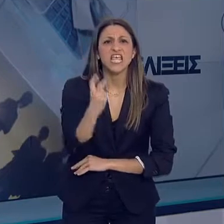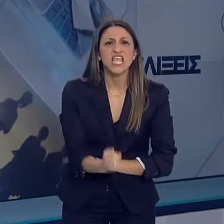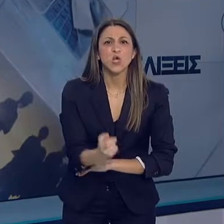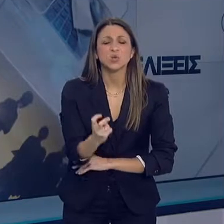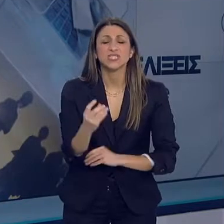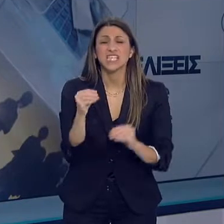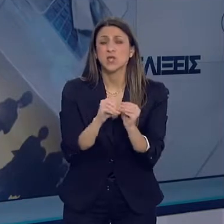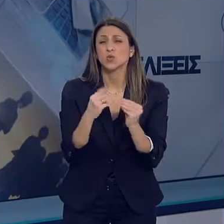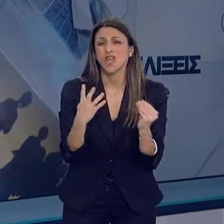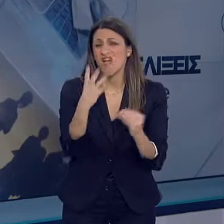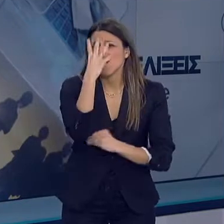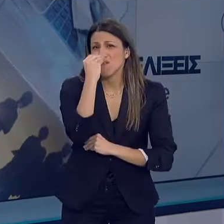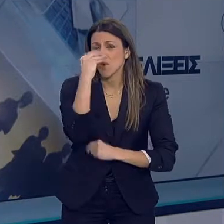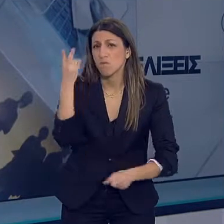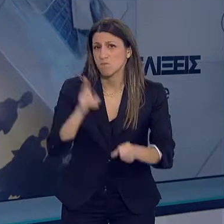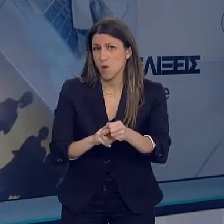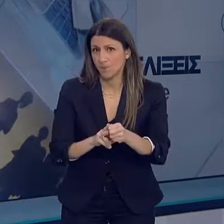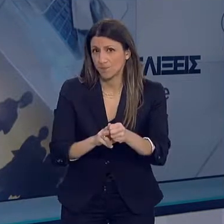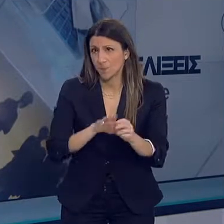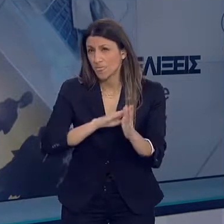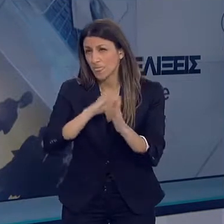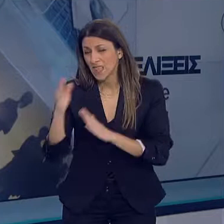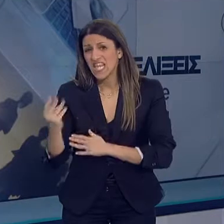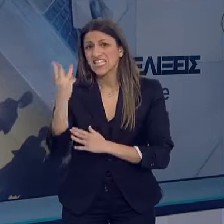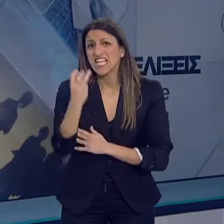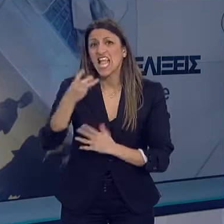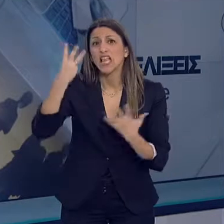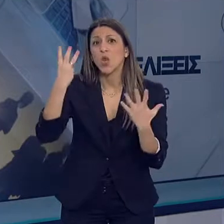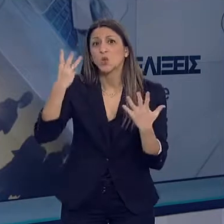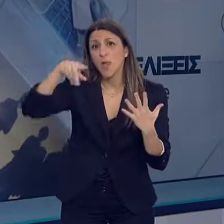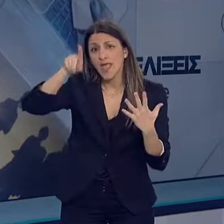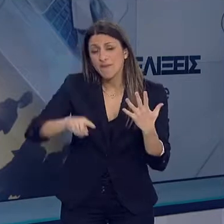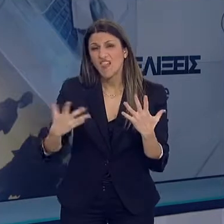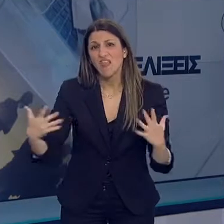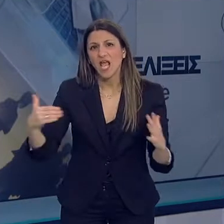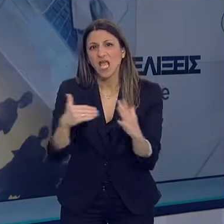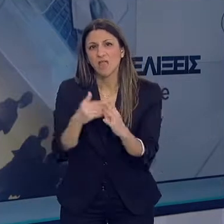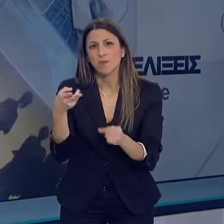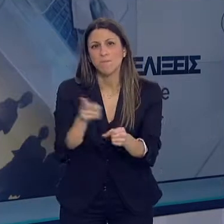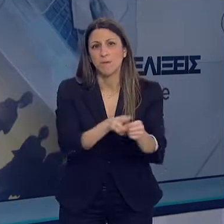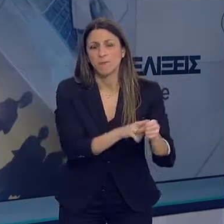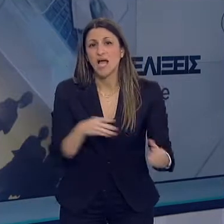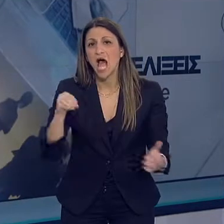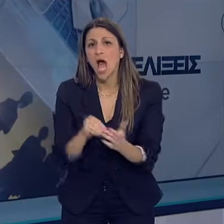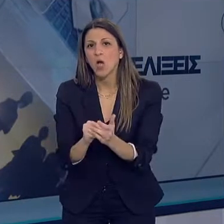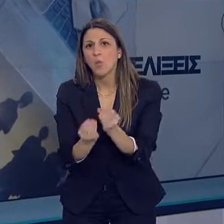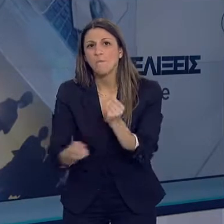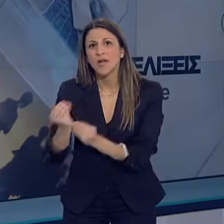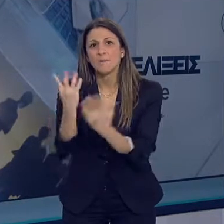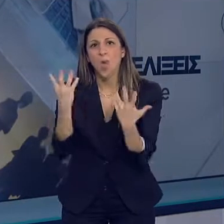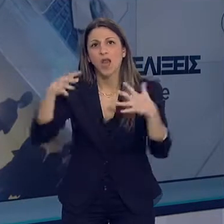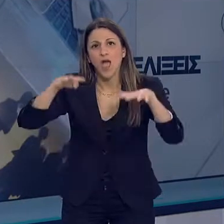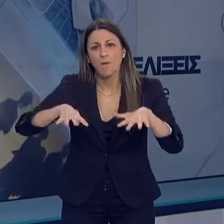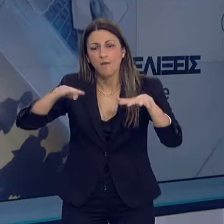Φεβρουαρίου. Σε 38 ημέρες έφτασαν τους 10.000 θανάτους και σε μόλις άλλες 9 μέρες